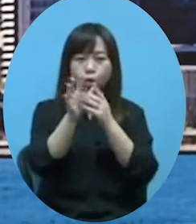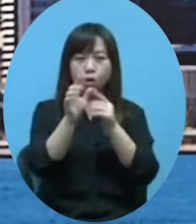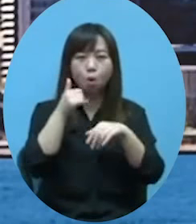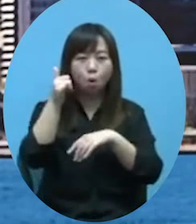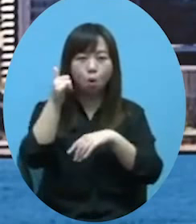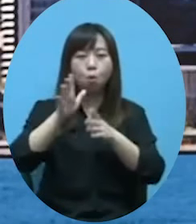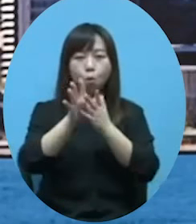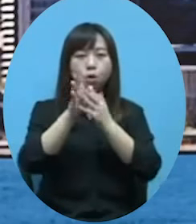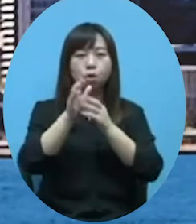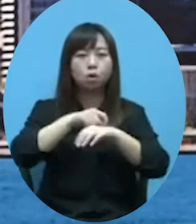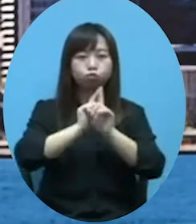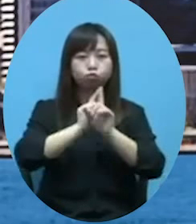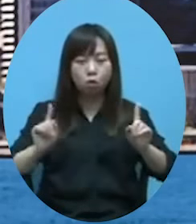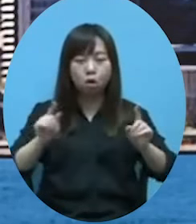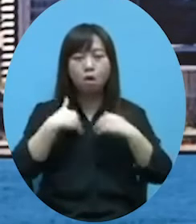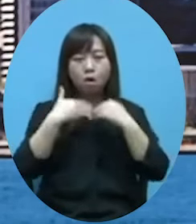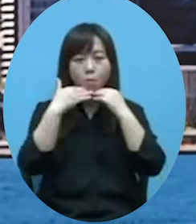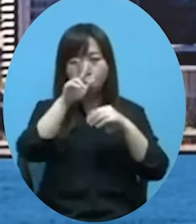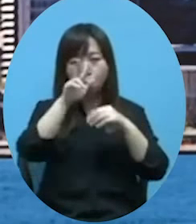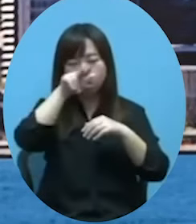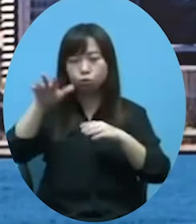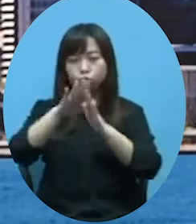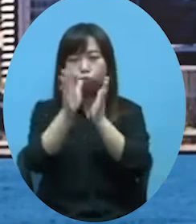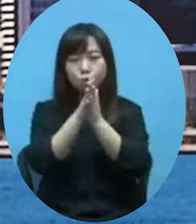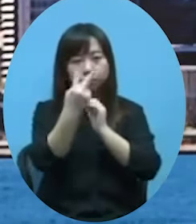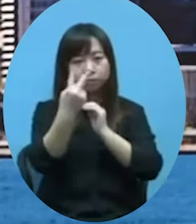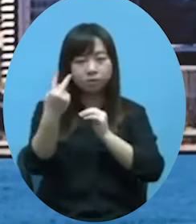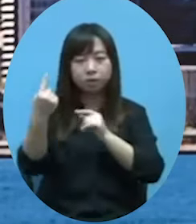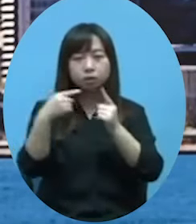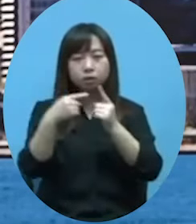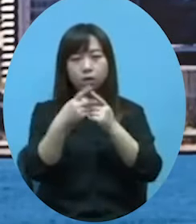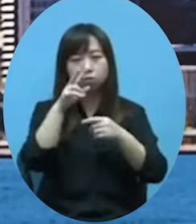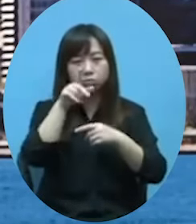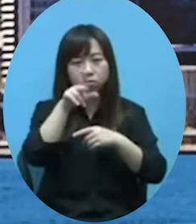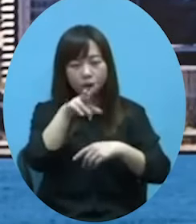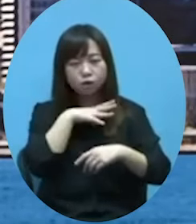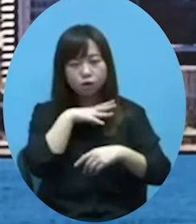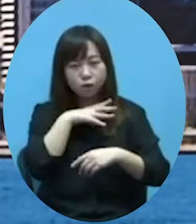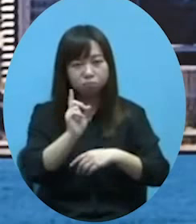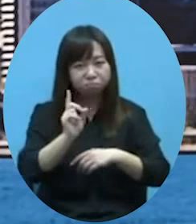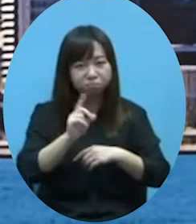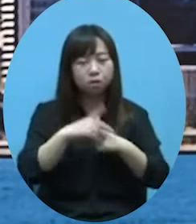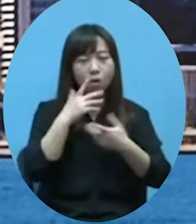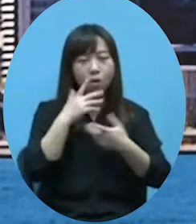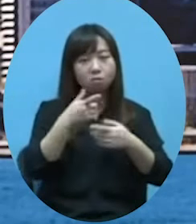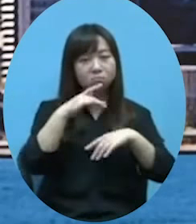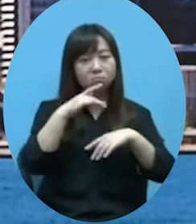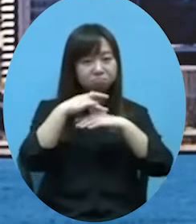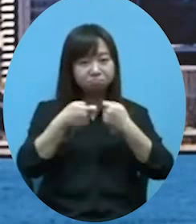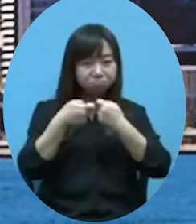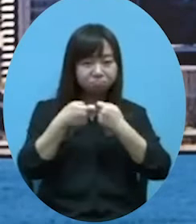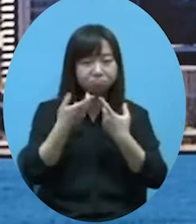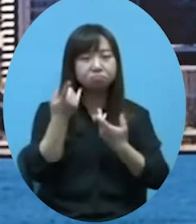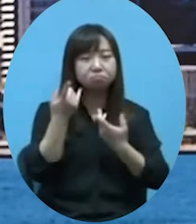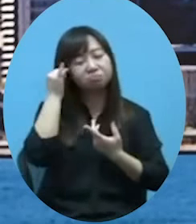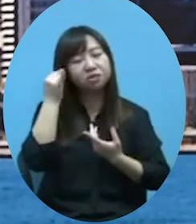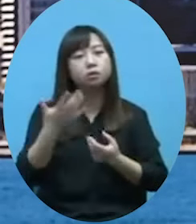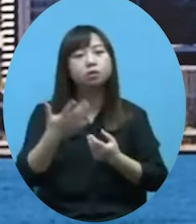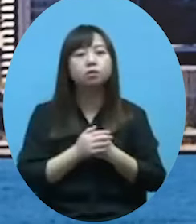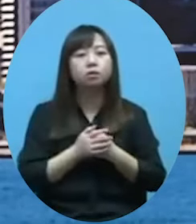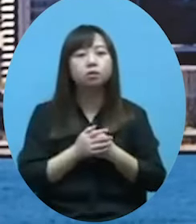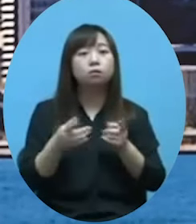那我們都希望找完那20個人然後看看情況有機會他們都是密切接觸者都未定因為大家